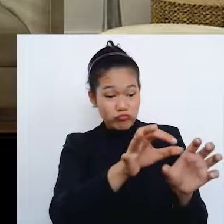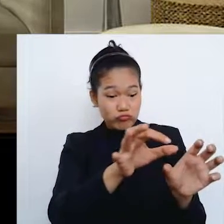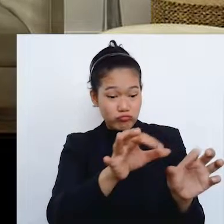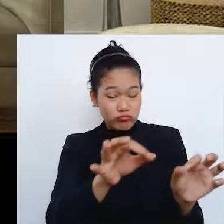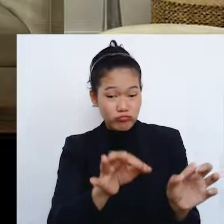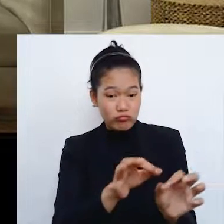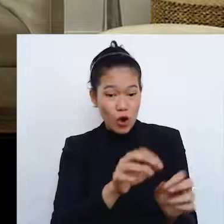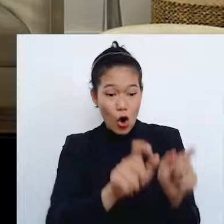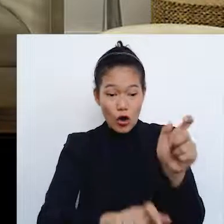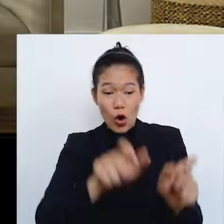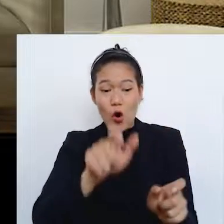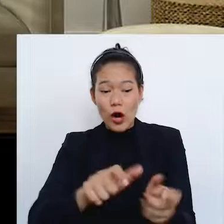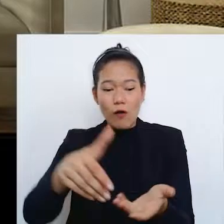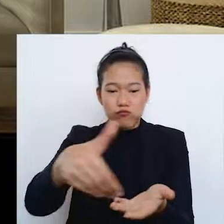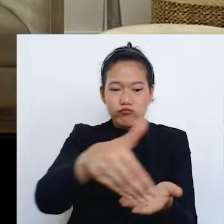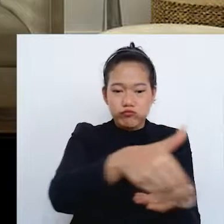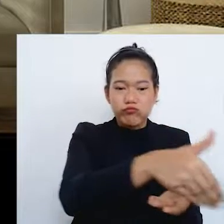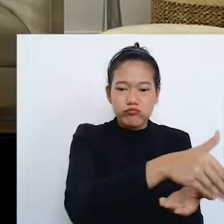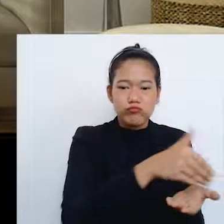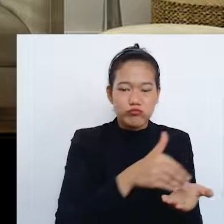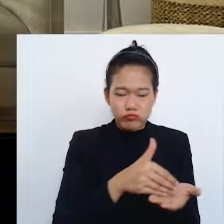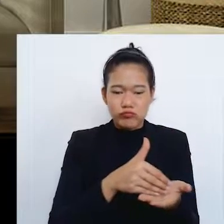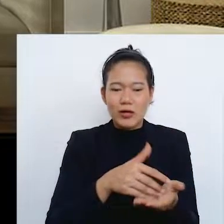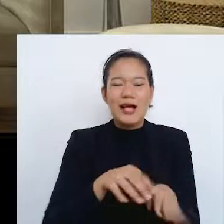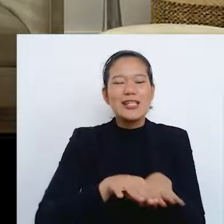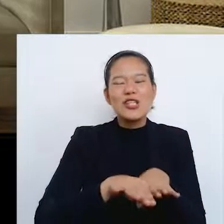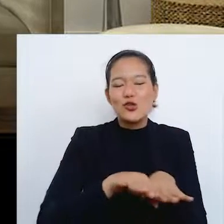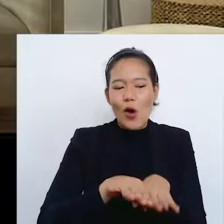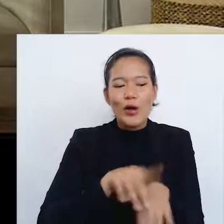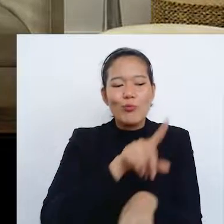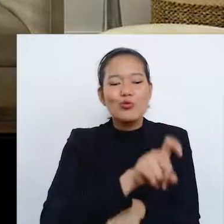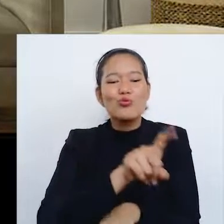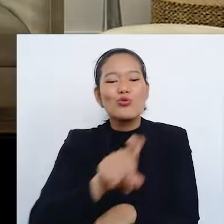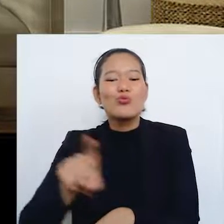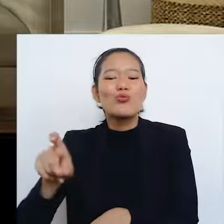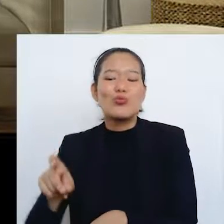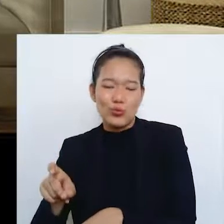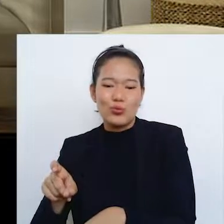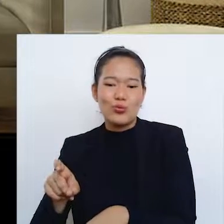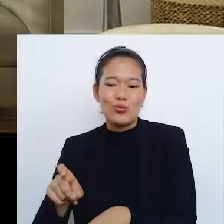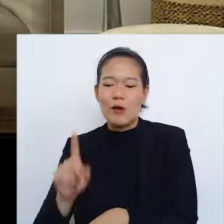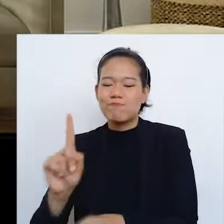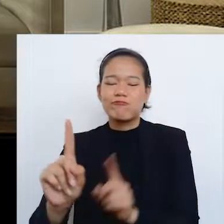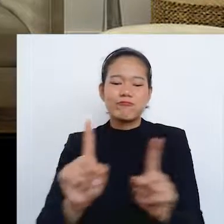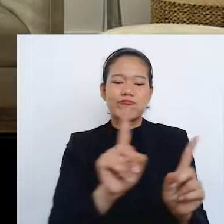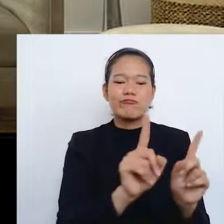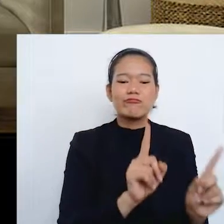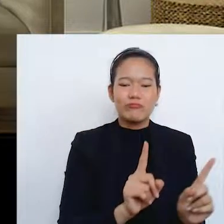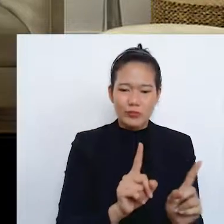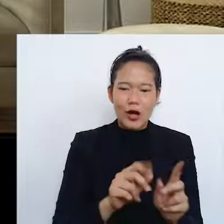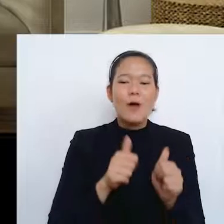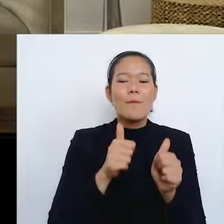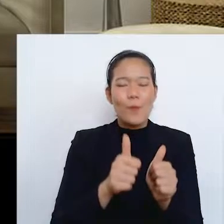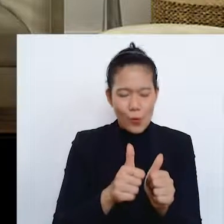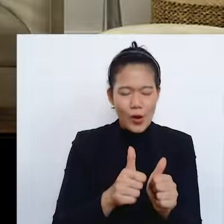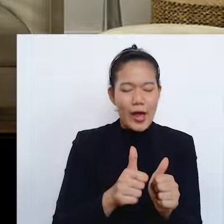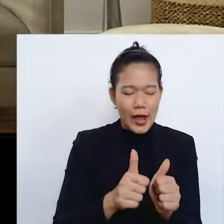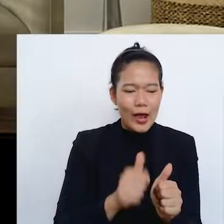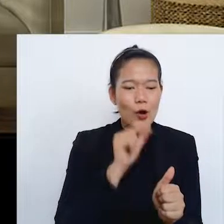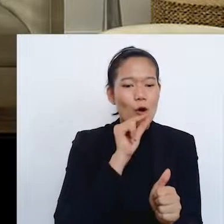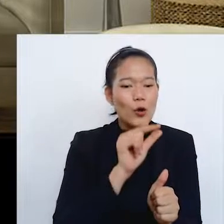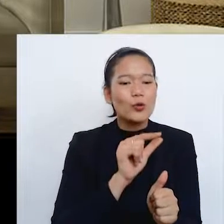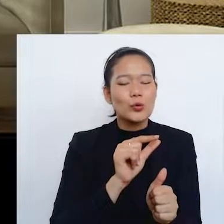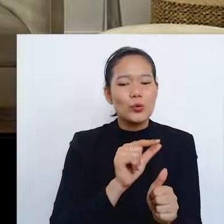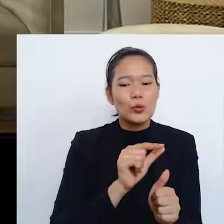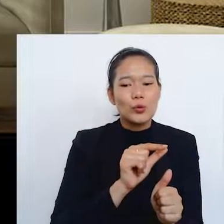itu tiap-tiap orang menurut keperluannya. Masing-masing kamu boleh